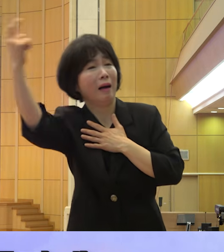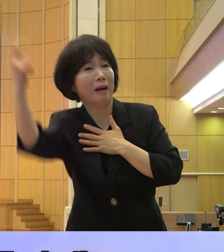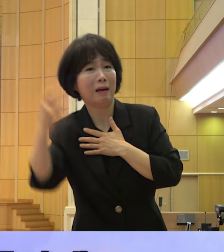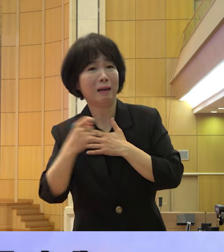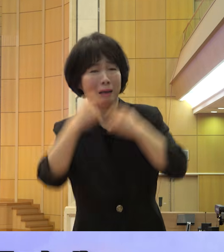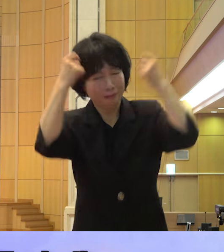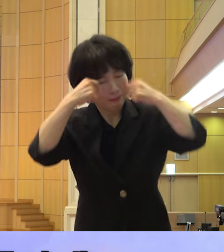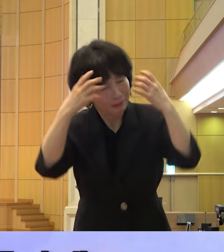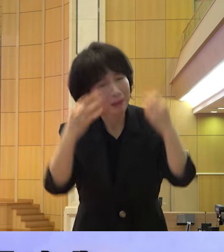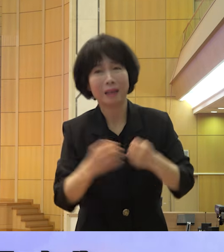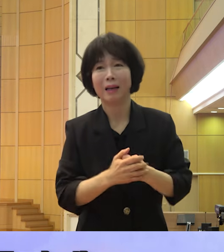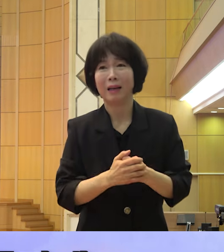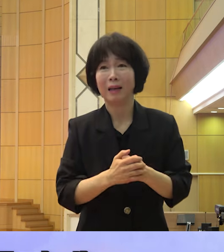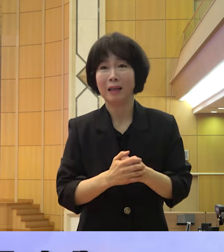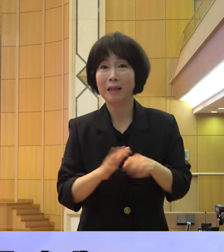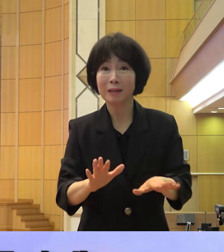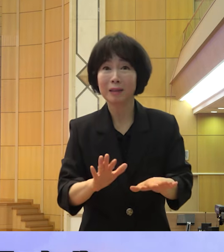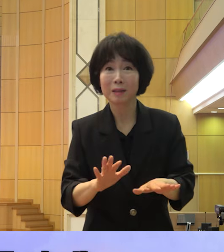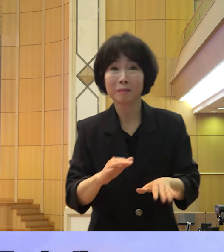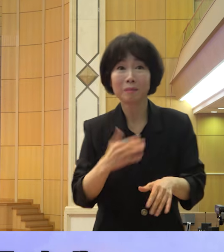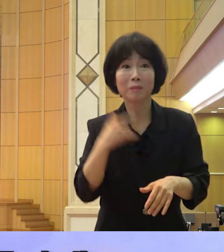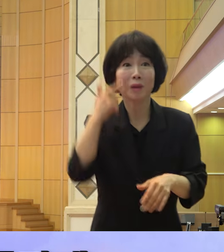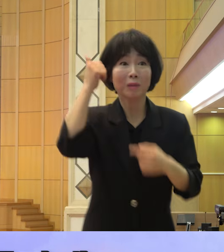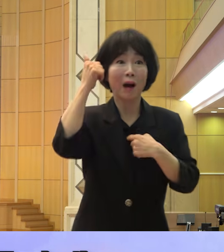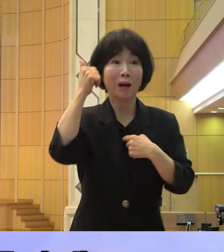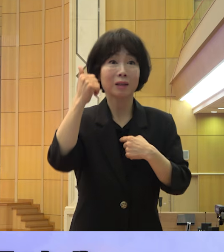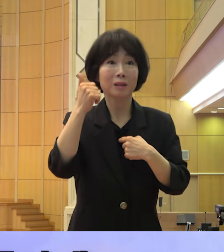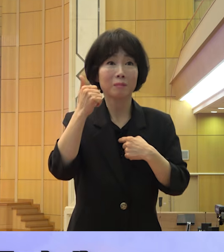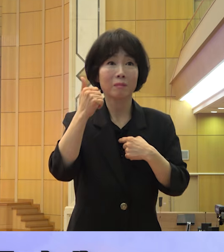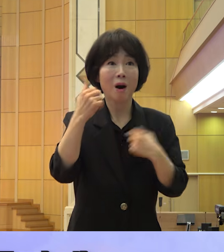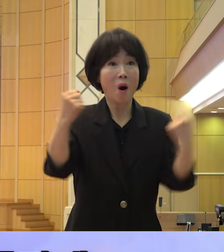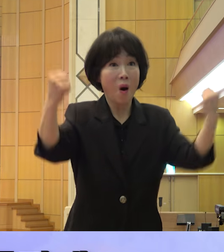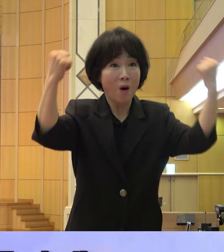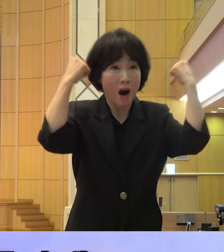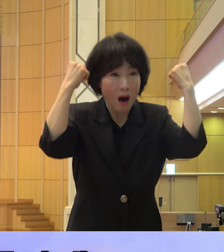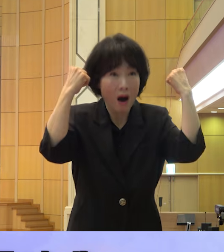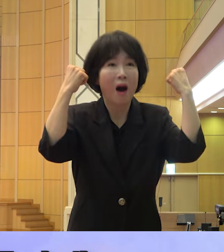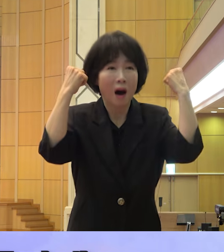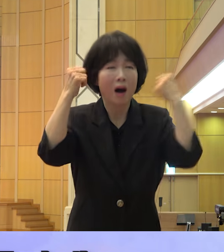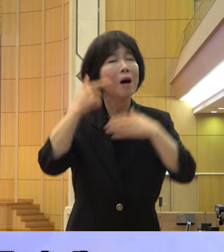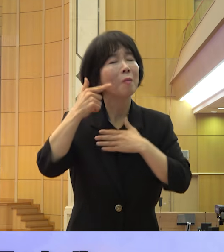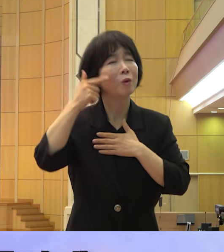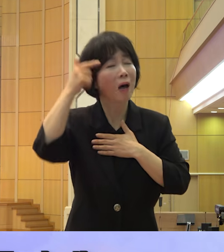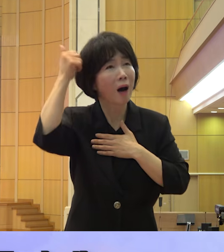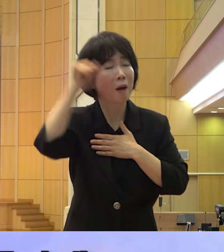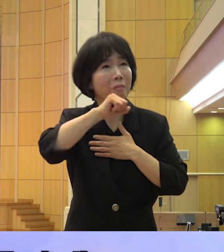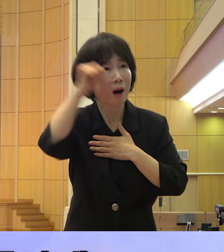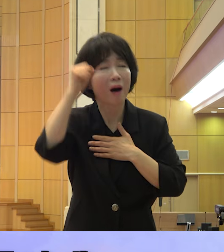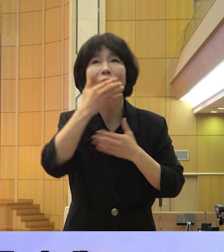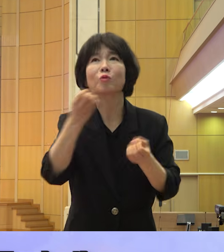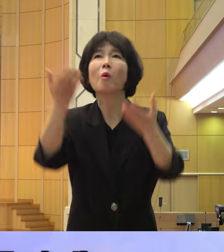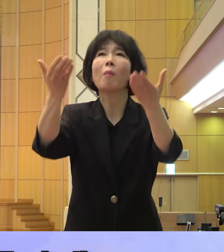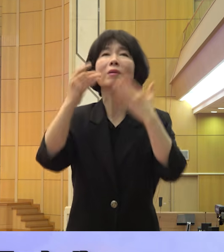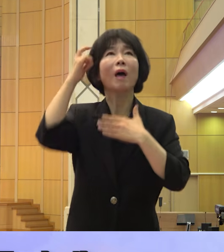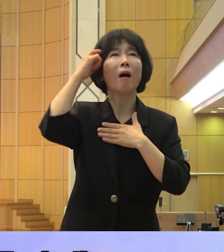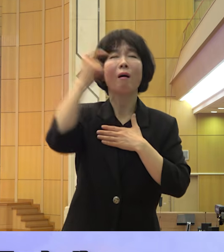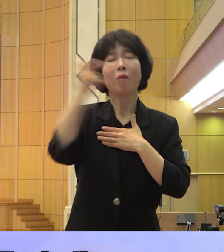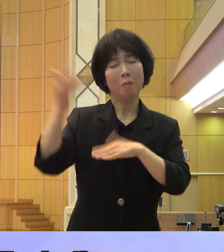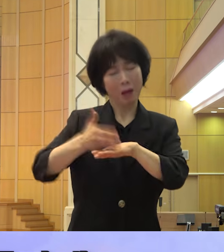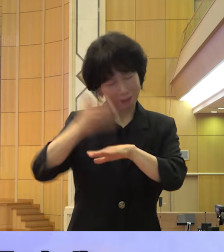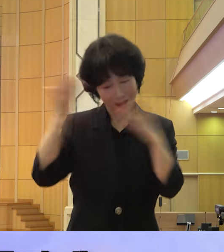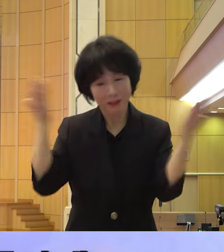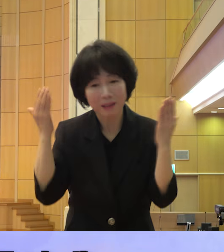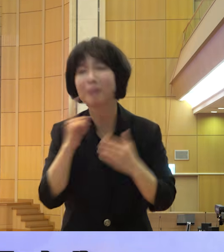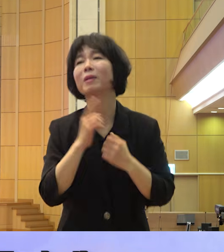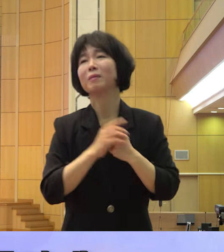그래도 감사하게 내가 지금 있어가지고 이렇게 하나님 앞에서 목사로서 쓰임받고 이렇게 축복받은 걸 생각하면 너무나